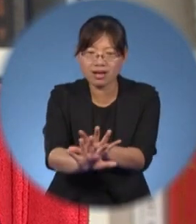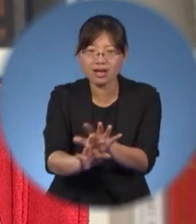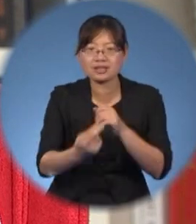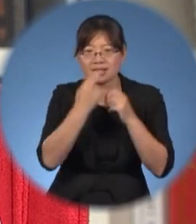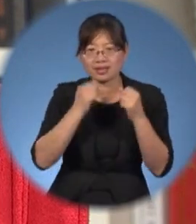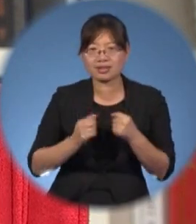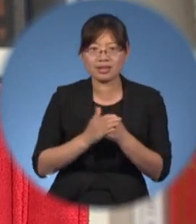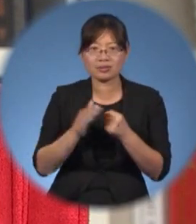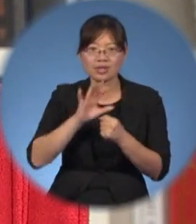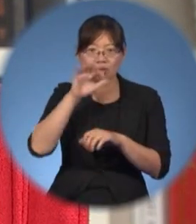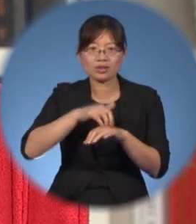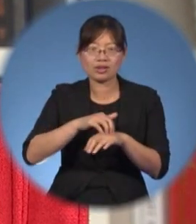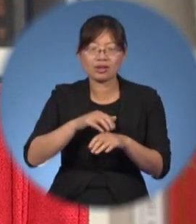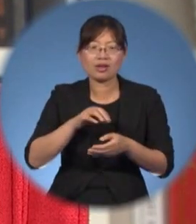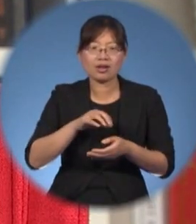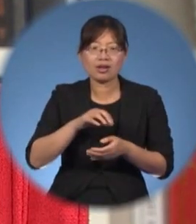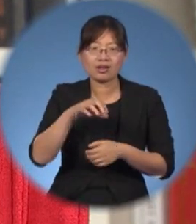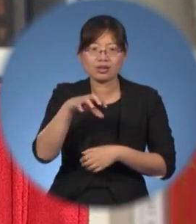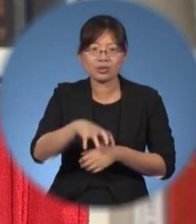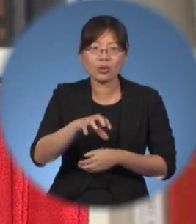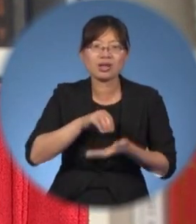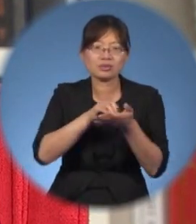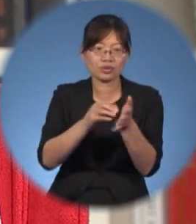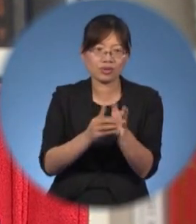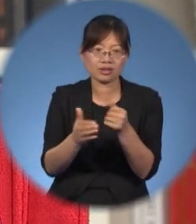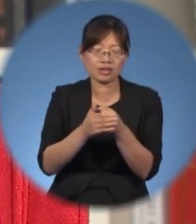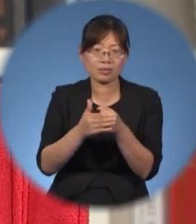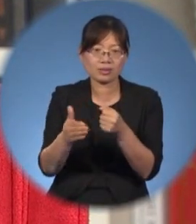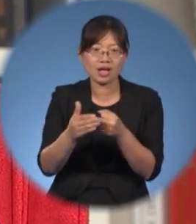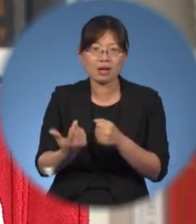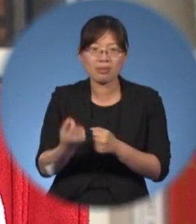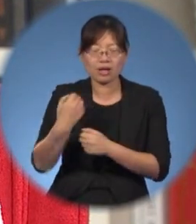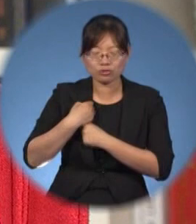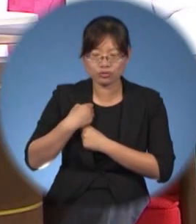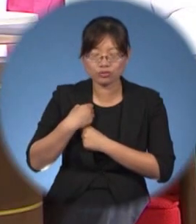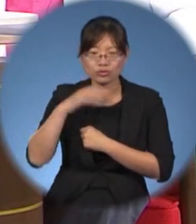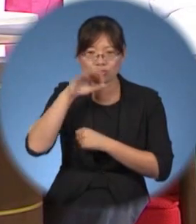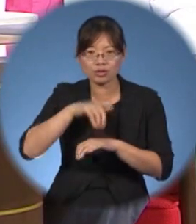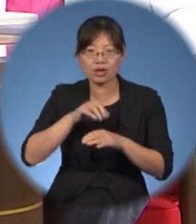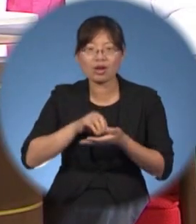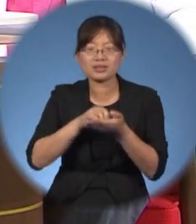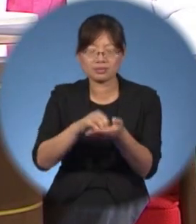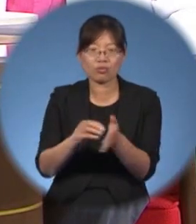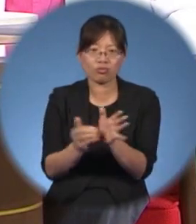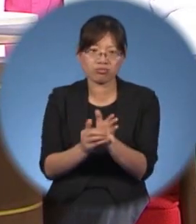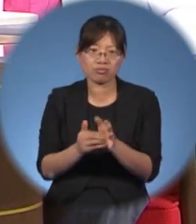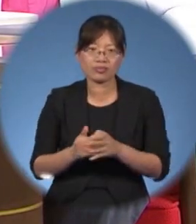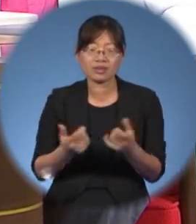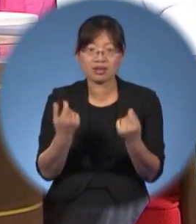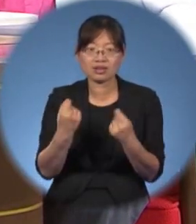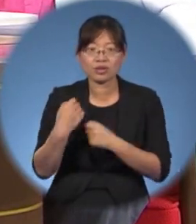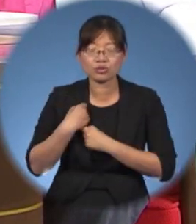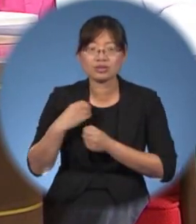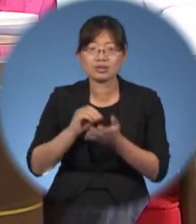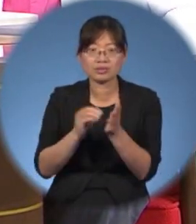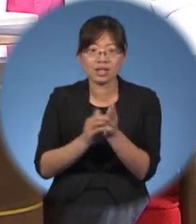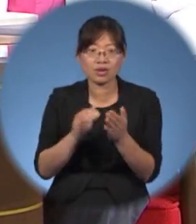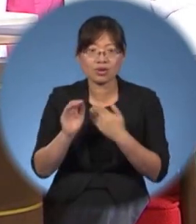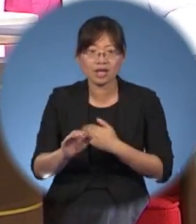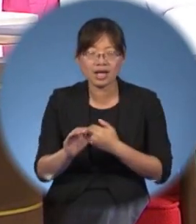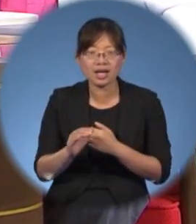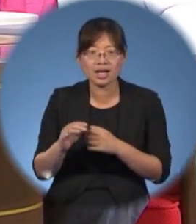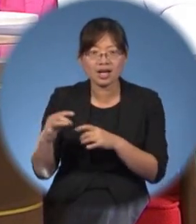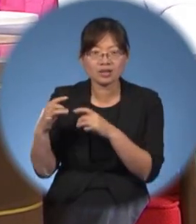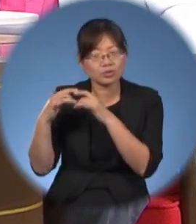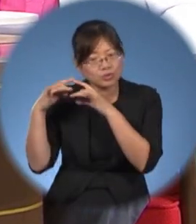바로 우리 훈련소 입소가 됐어요. 바로 우리는 군으로 들어가서 군이 되셨고 네. 그렇게 입대를 하셔가지고